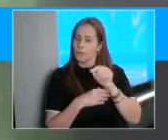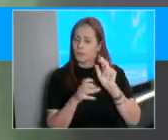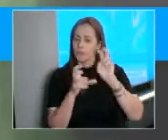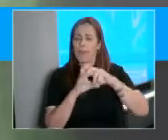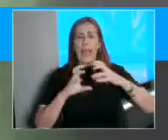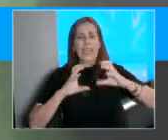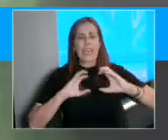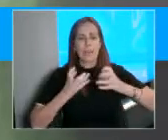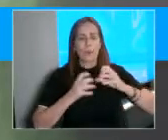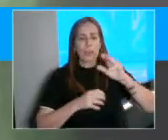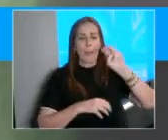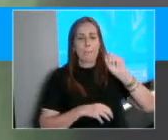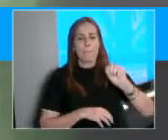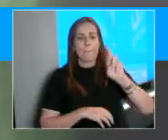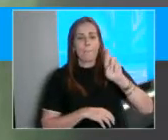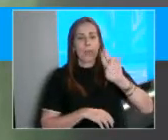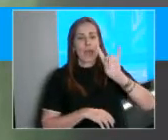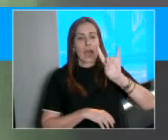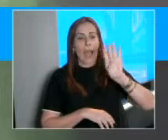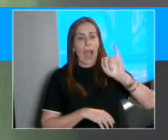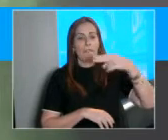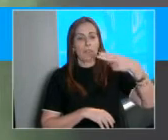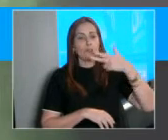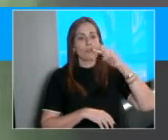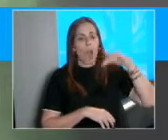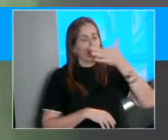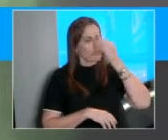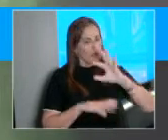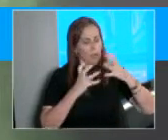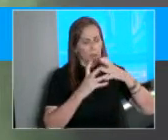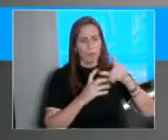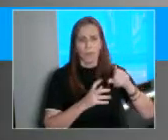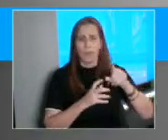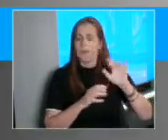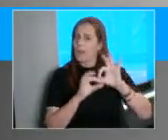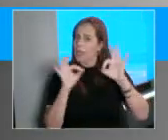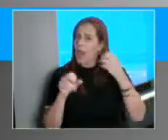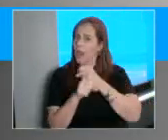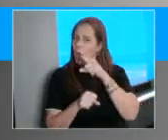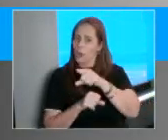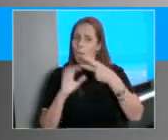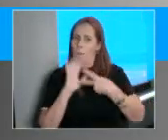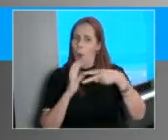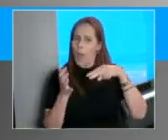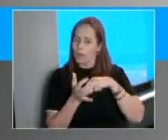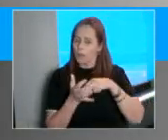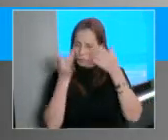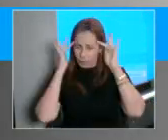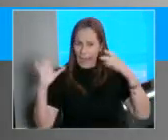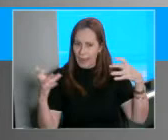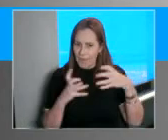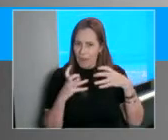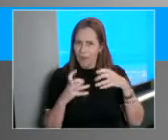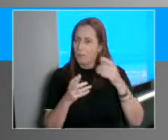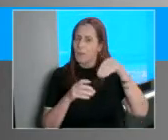הצטרפו לקיבוץ מרחביה. 3 שנים מאוחר יותר, עזבו את הקיבוץ ומאיר החלה את פעילותה הפוליטית והחברתית